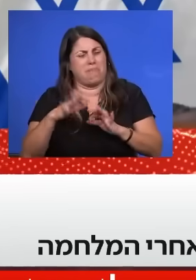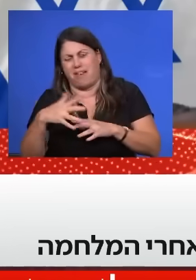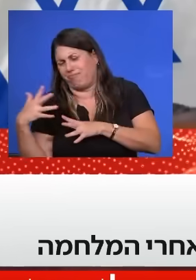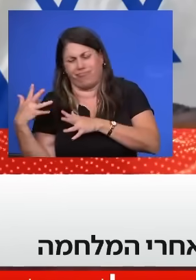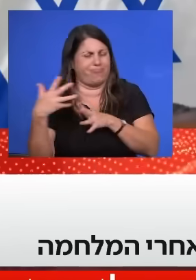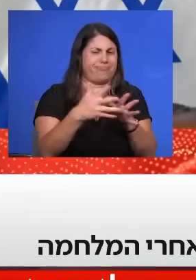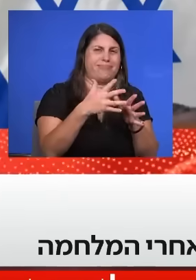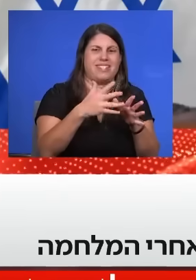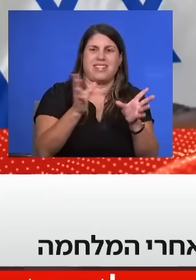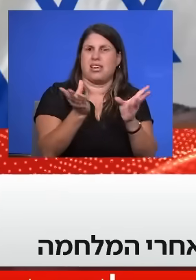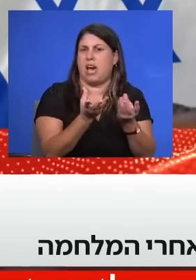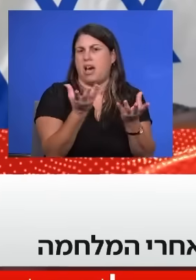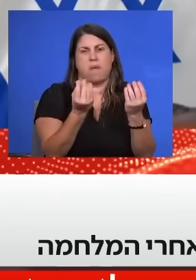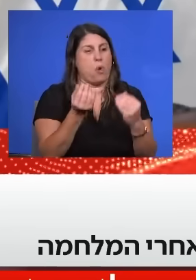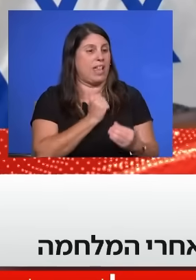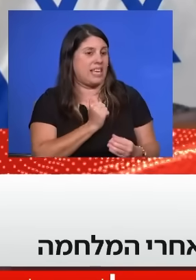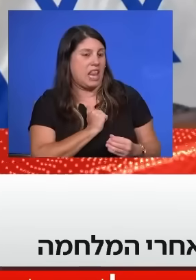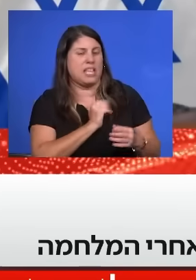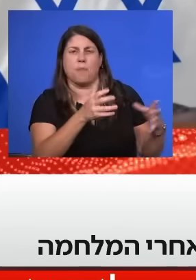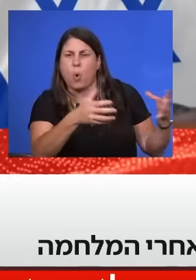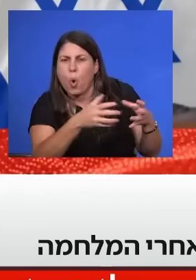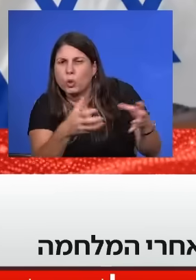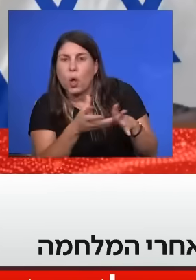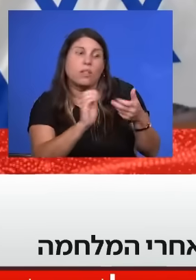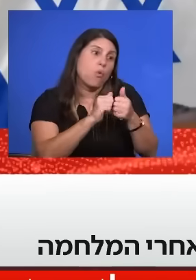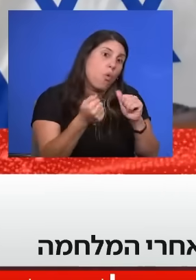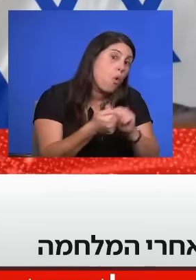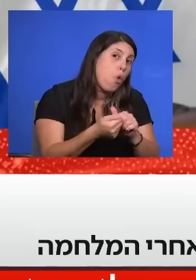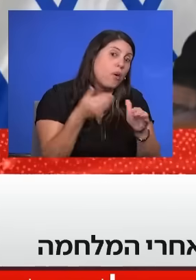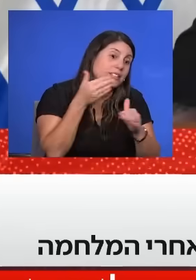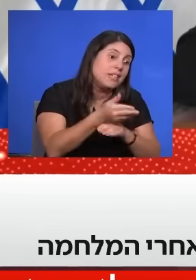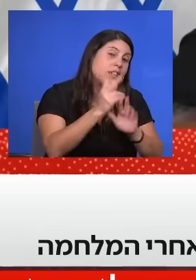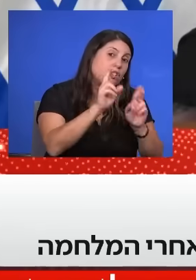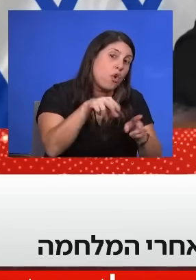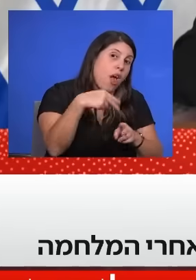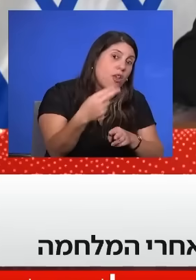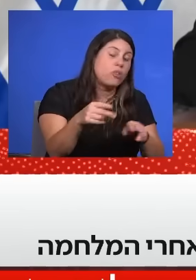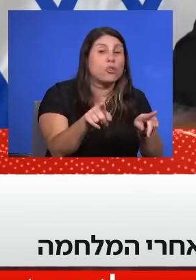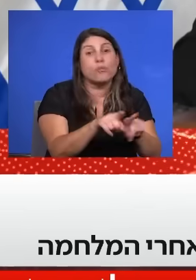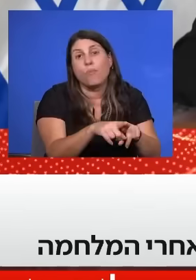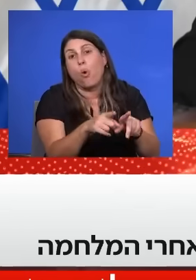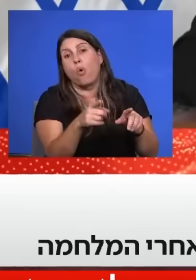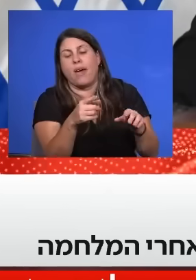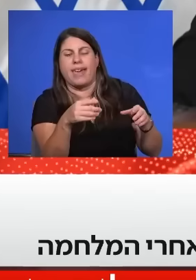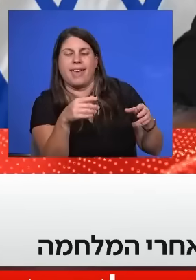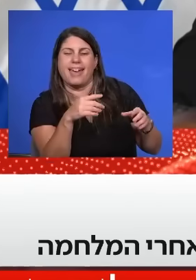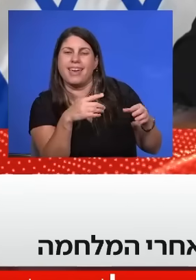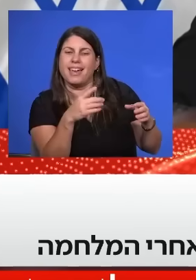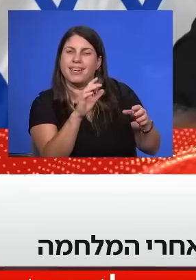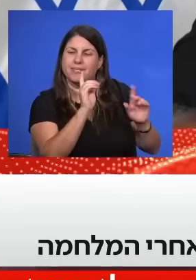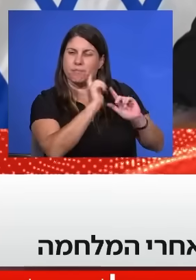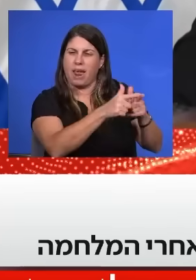מאוד חיילים ואוגדות וחטיבות, או כניסה שיכולה להיות, גם ראינו כניסה מהסוג של צוק איתן, שהייתה כניסה מוגבלת